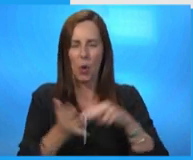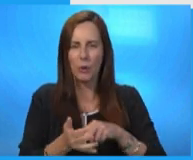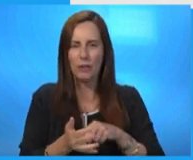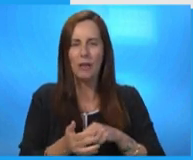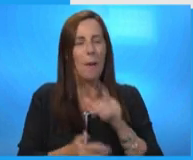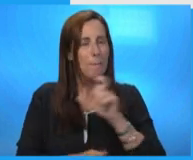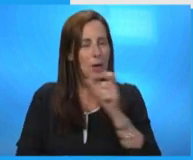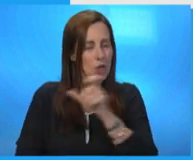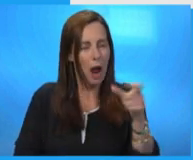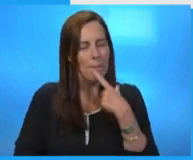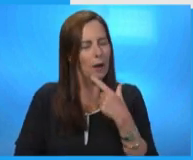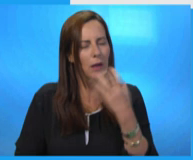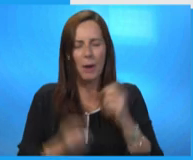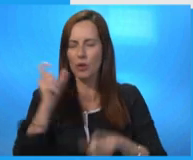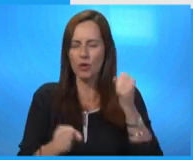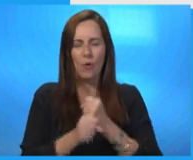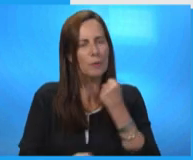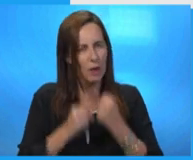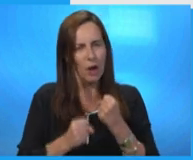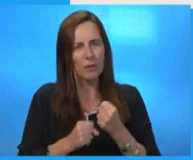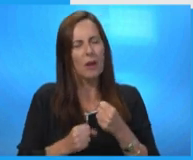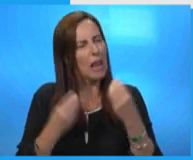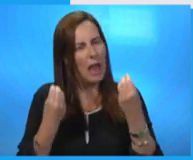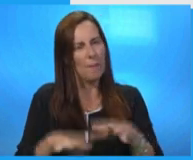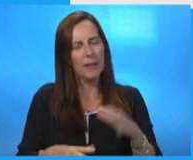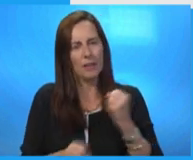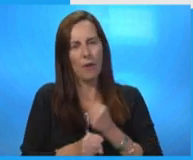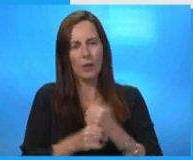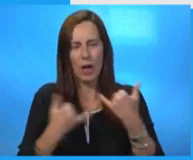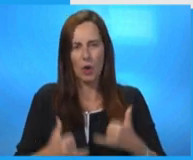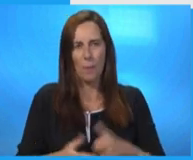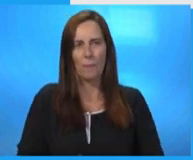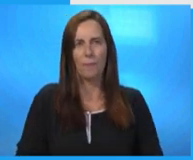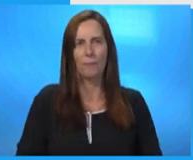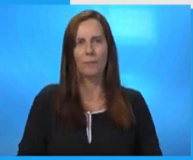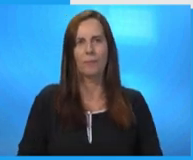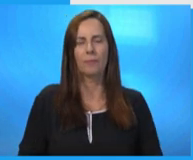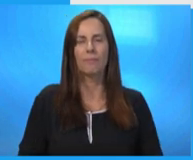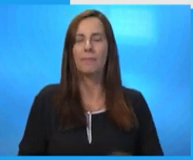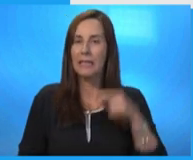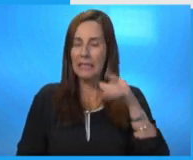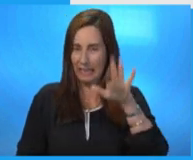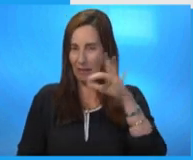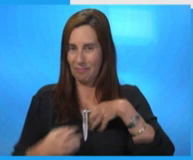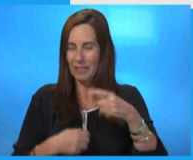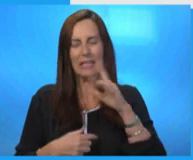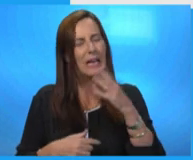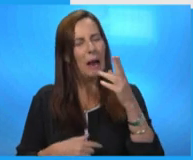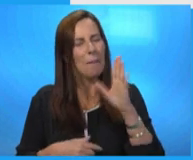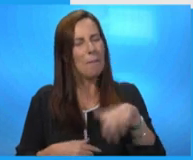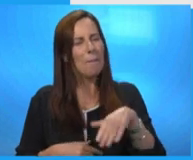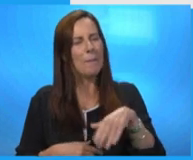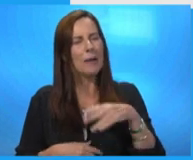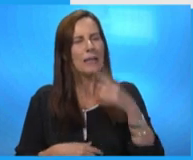שלי גרמו למאות אנשים שעובדים קשה לאבד את עבודתם היום. היא גם ניסתה להסביר שהיא